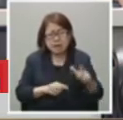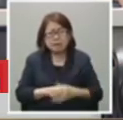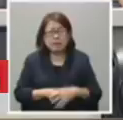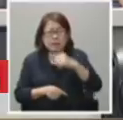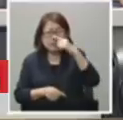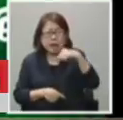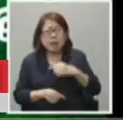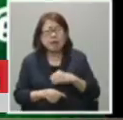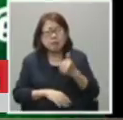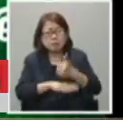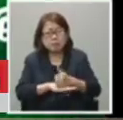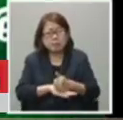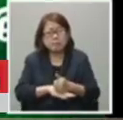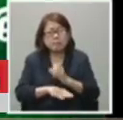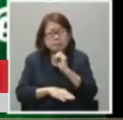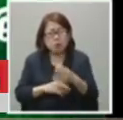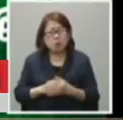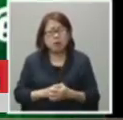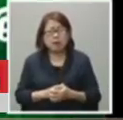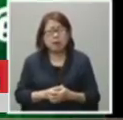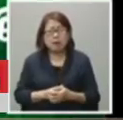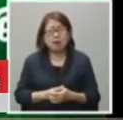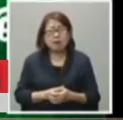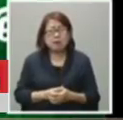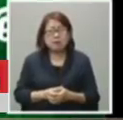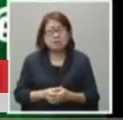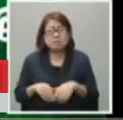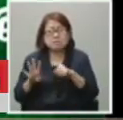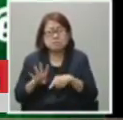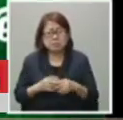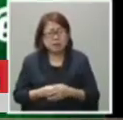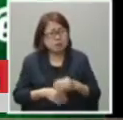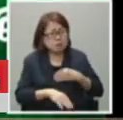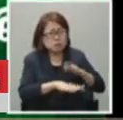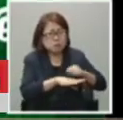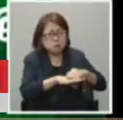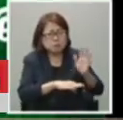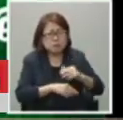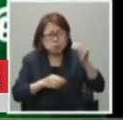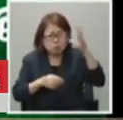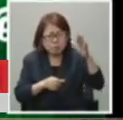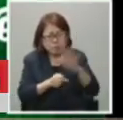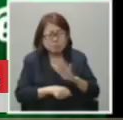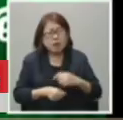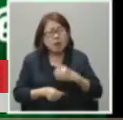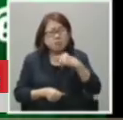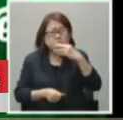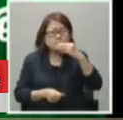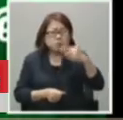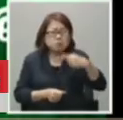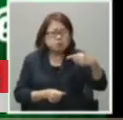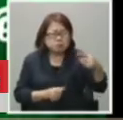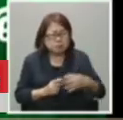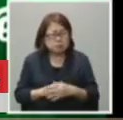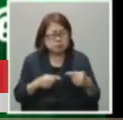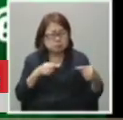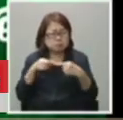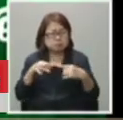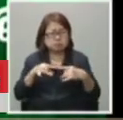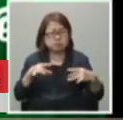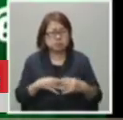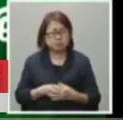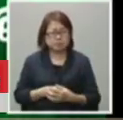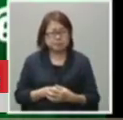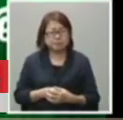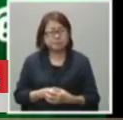ยพูดไว้ผมไม่ได้ตำหนิท่านนะครับท่านคงไม่มีความรู้ทุกเรื่องหรอกแต่ก็เพราะท่านพูดไว้นี่แหละมันก็เลยย้อนแย้ง